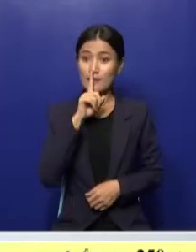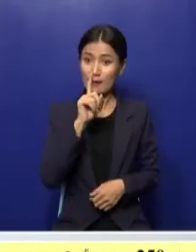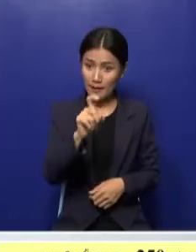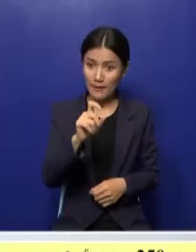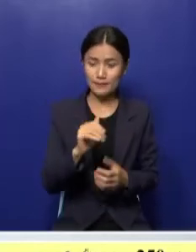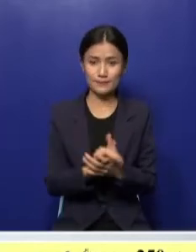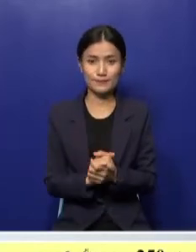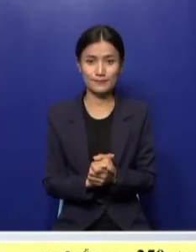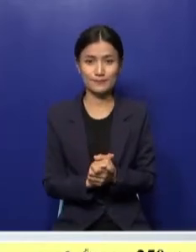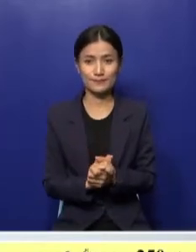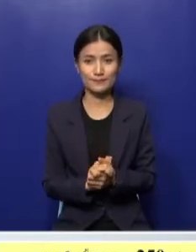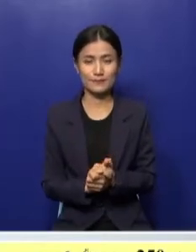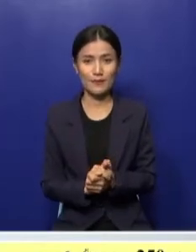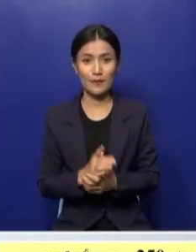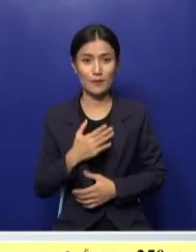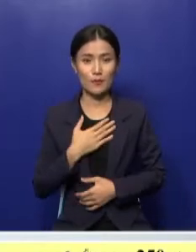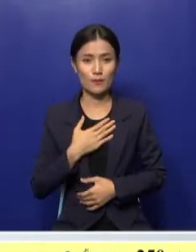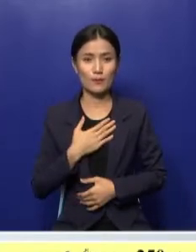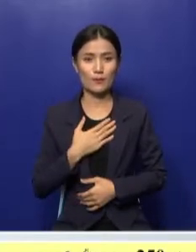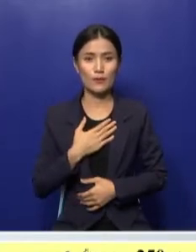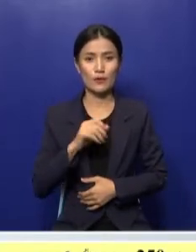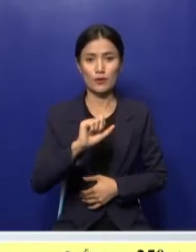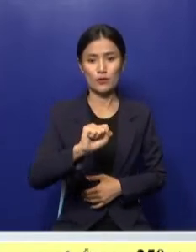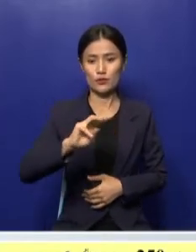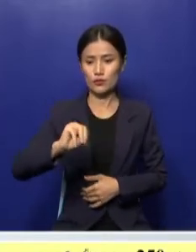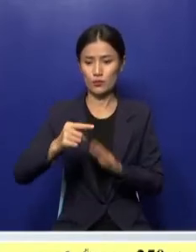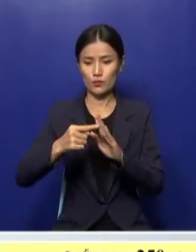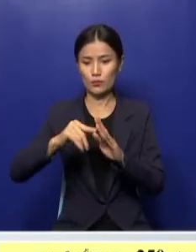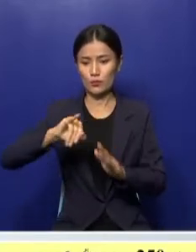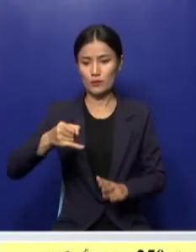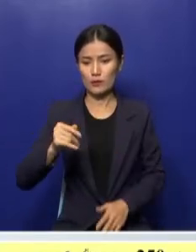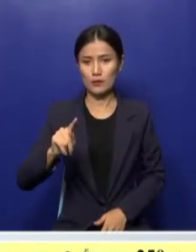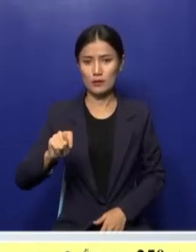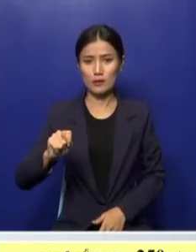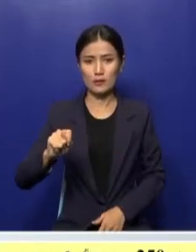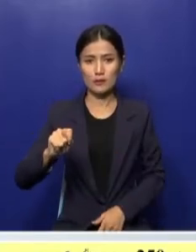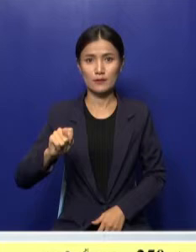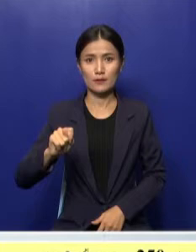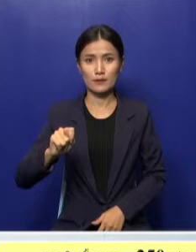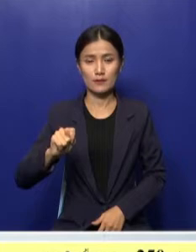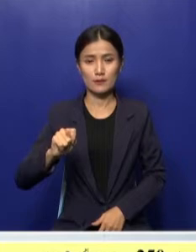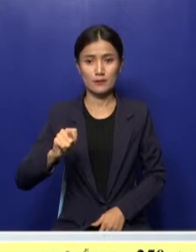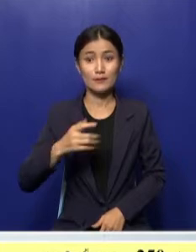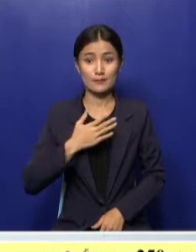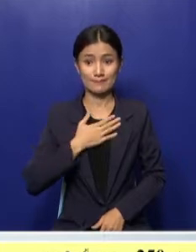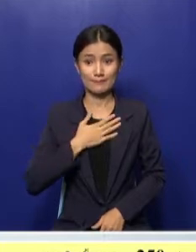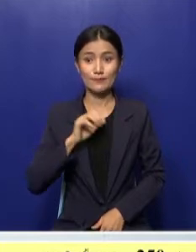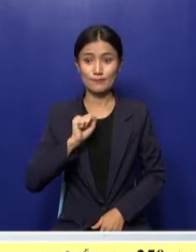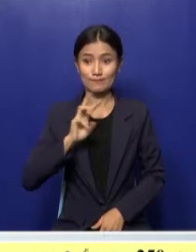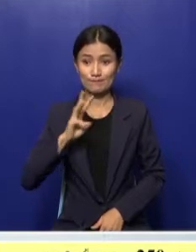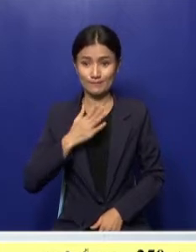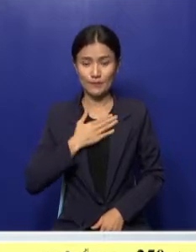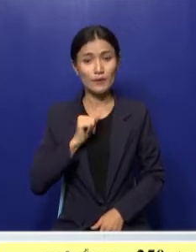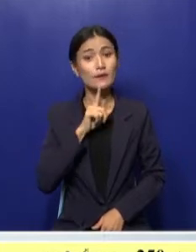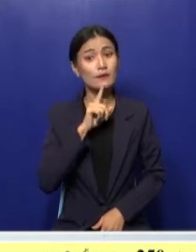ที่ 9เหรียญพระประธานที่เคารพกระผมพลเอกสมเจตน์บุญถนอมสมาชิกวุฒิสภาจะเรียนปรึกษาท่าน